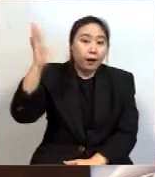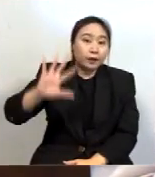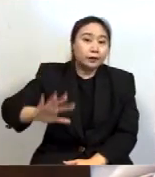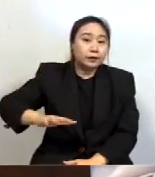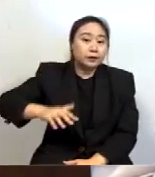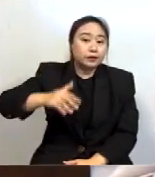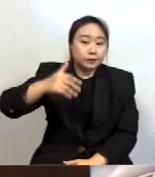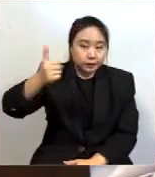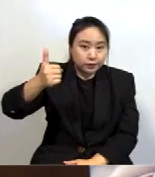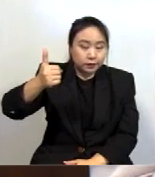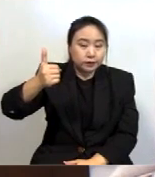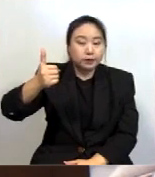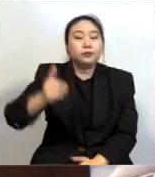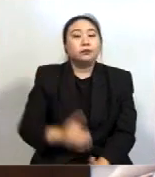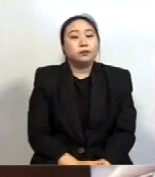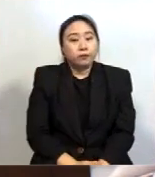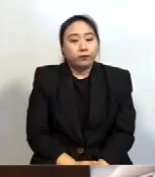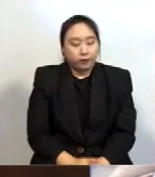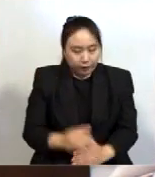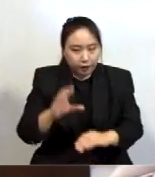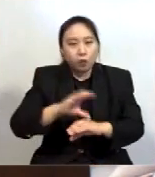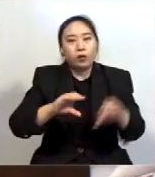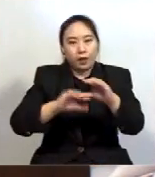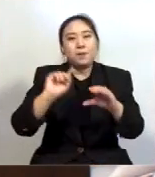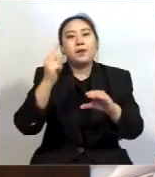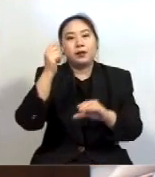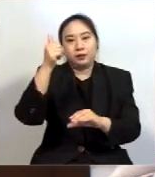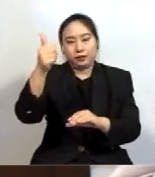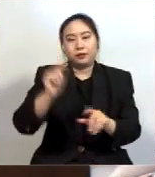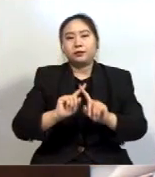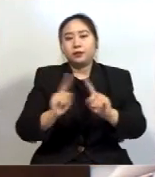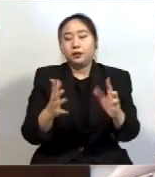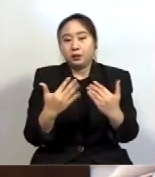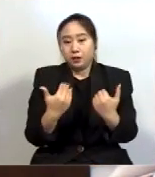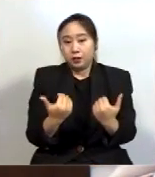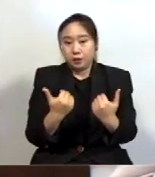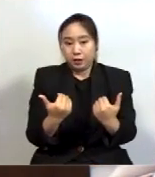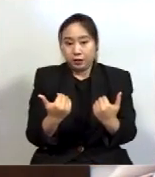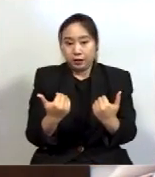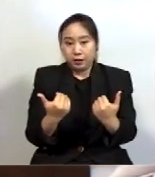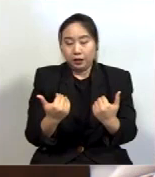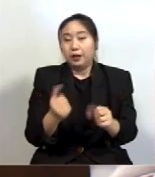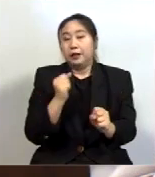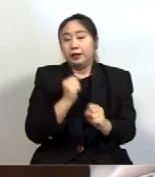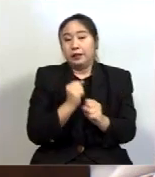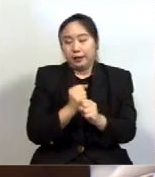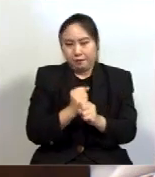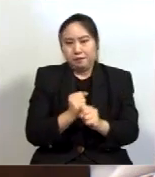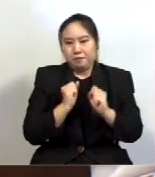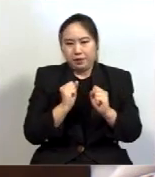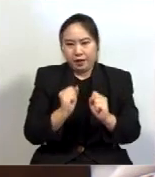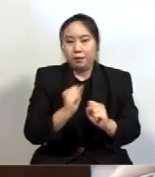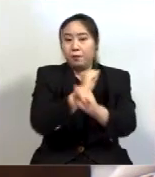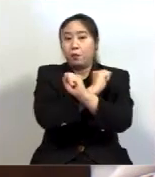จะทำให้กลับมาก่อสร้างได้เหมือนเดิมแต่ทุกอย่างเราไม่ได้ว่าเราทำเดินการตลอดแล้วในการที่จะป้องกัน